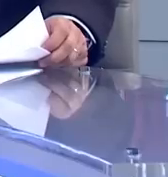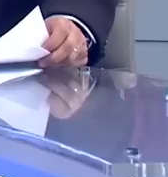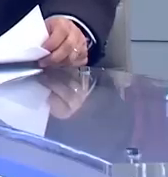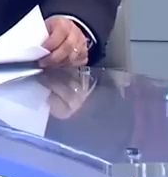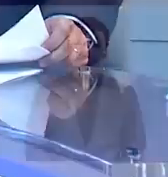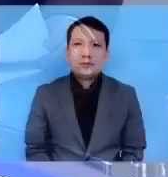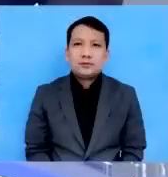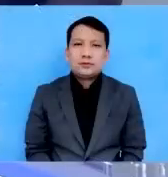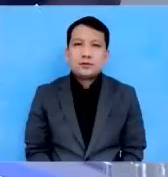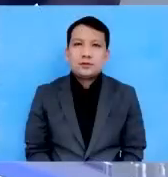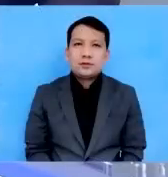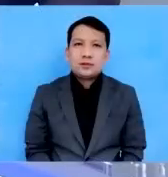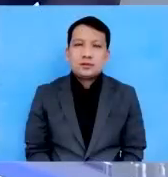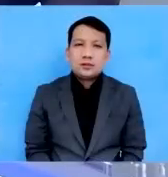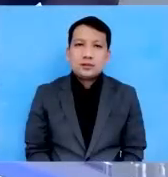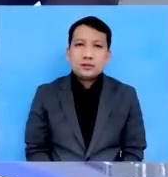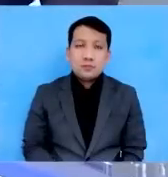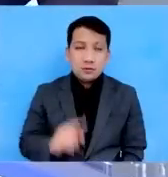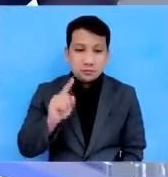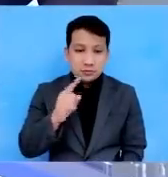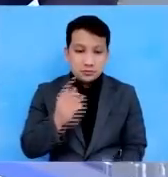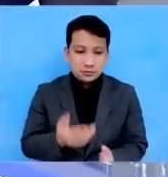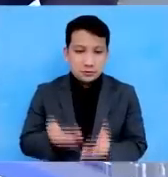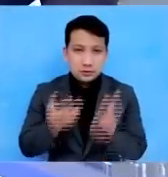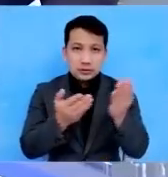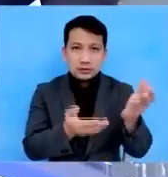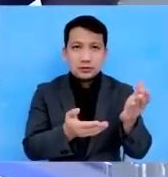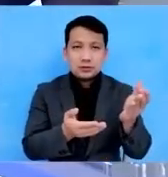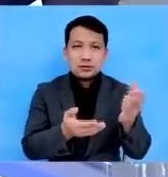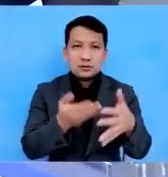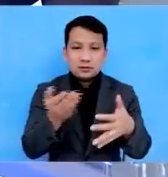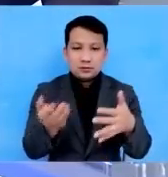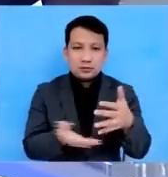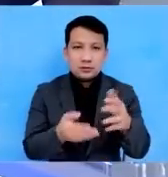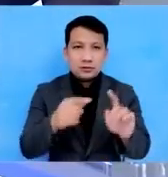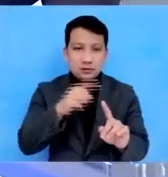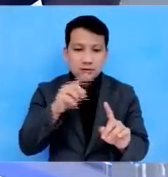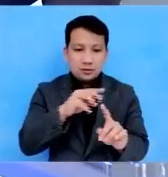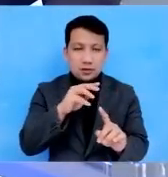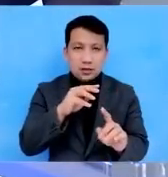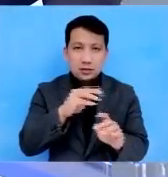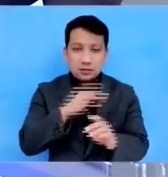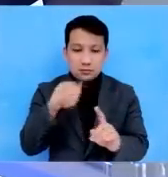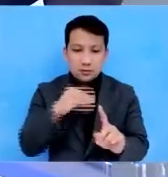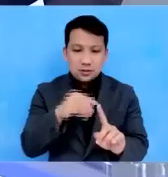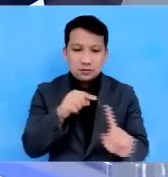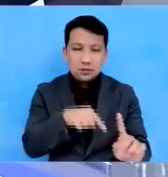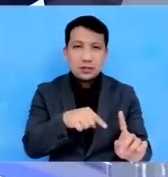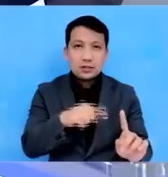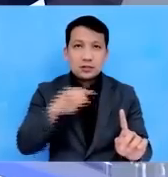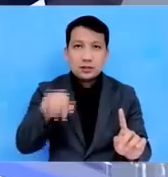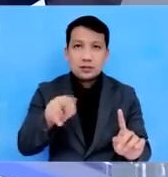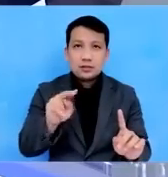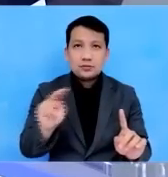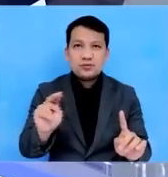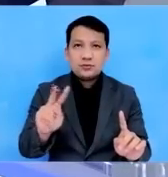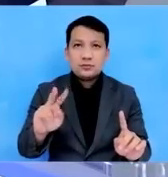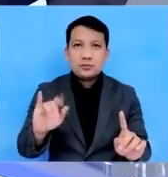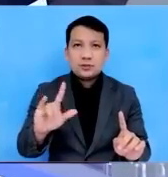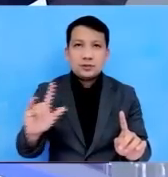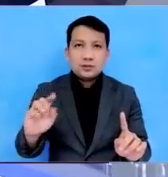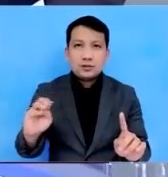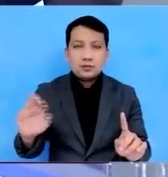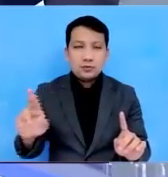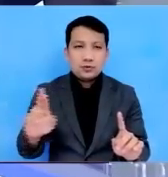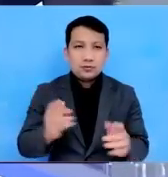Mauuna raw ihain ang kaso kung naisa pagpatay sa tinuturong middleman na si June Globa Villamor kaysa sa pananambang sa broadcaster na si Percy